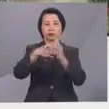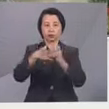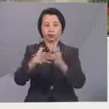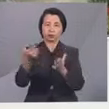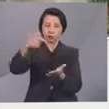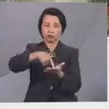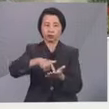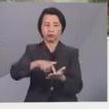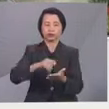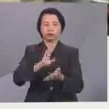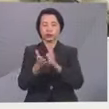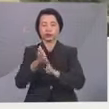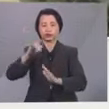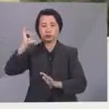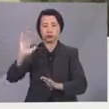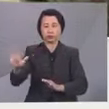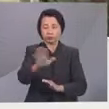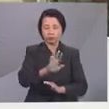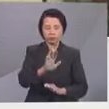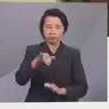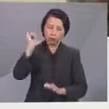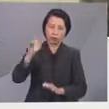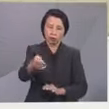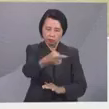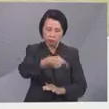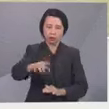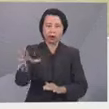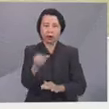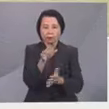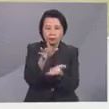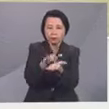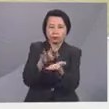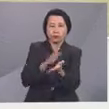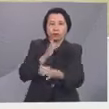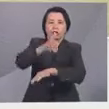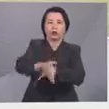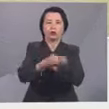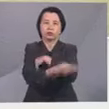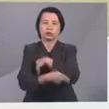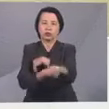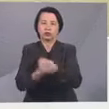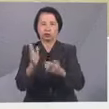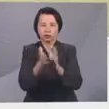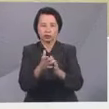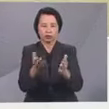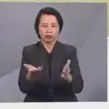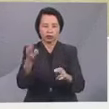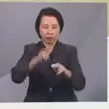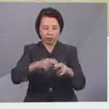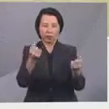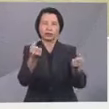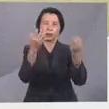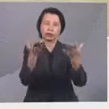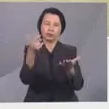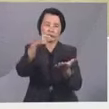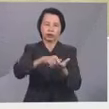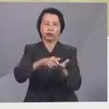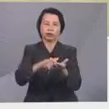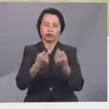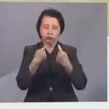sebagainya. Jadi semalam mungkin mereka mengambil kesempatan. Jadi itu yang menyebabkan ramai lagi yang